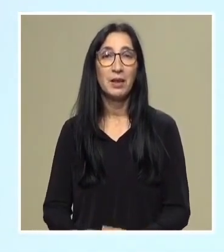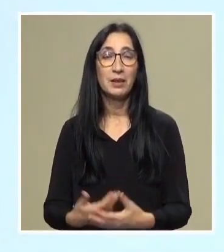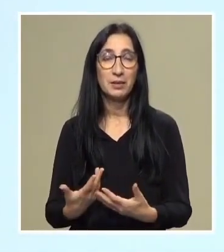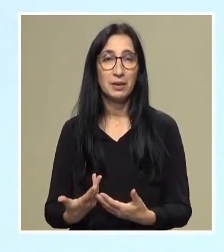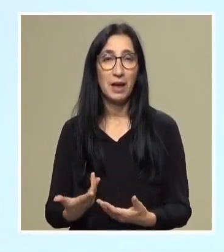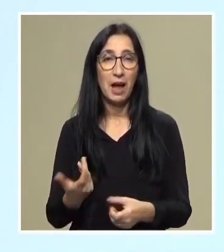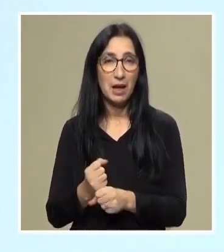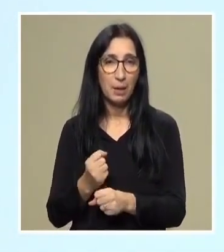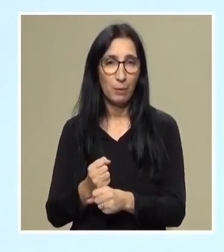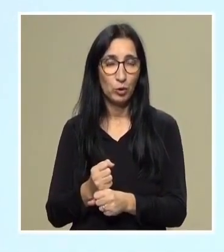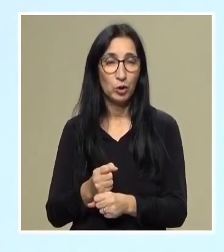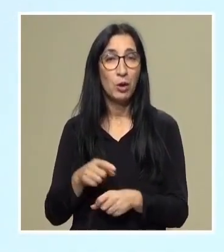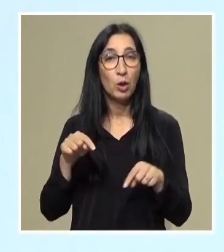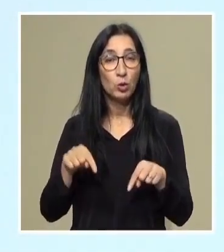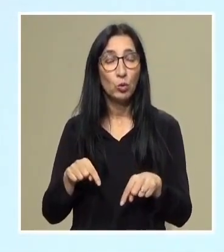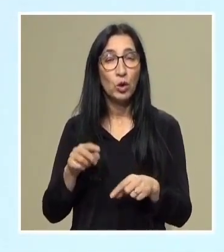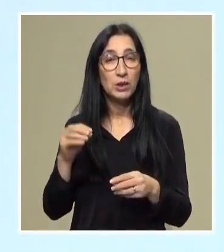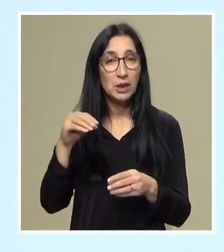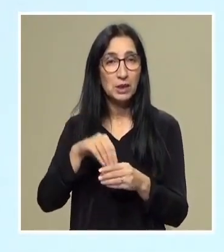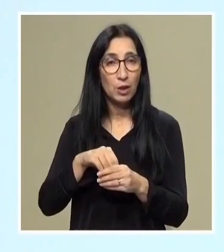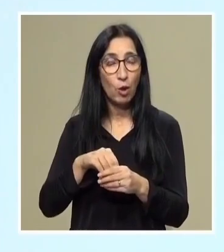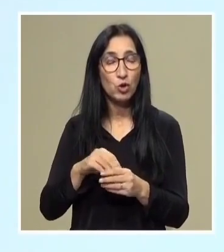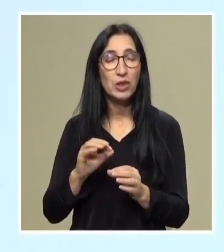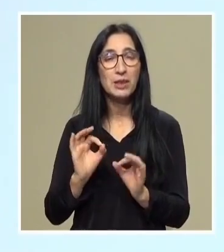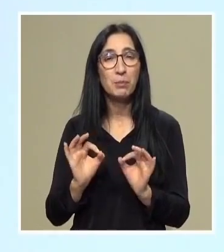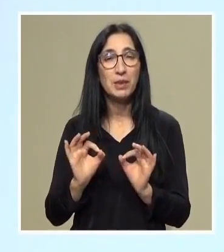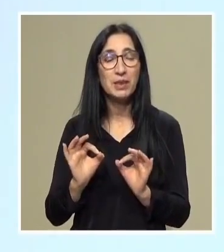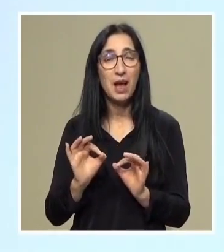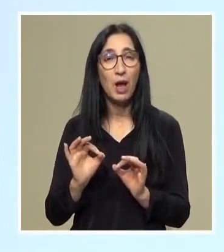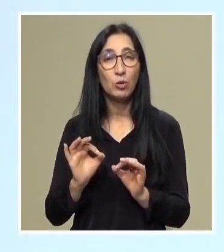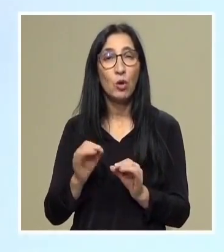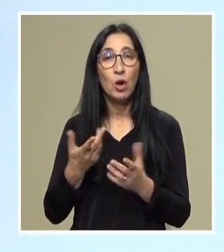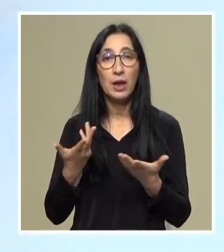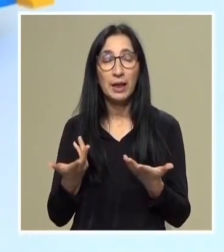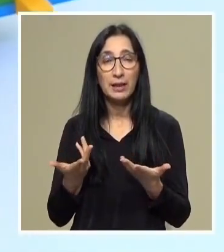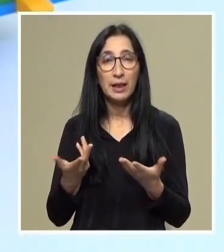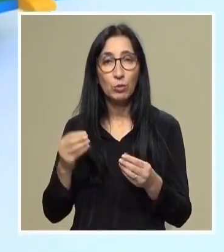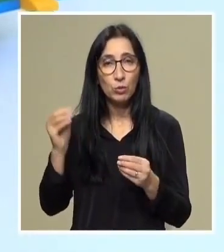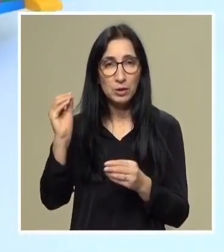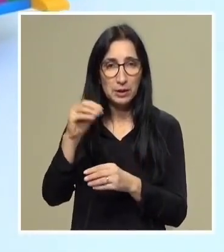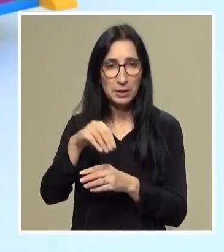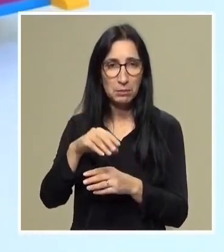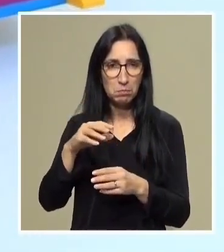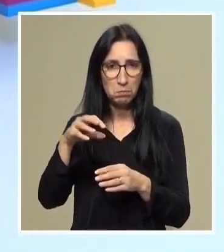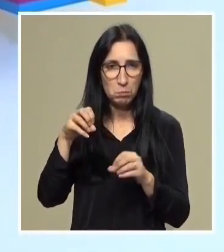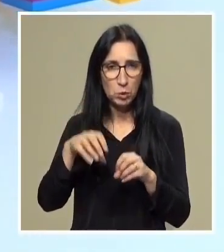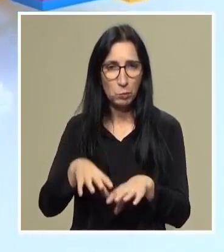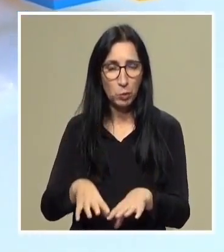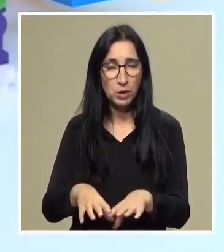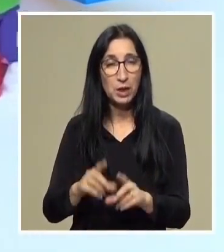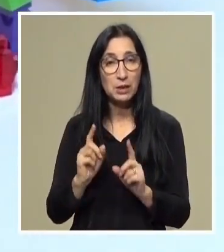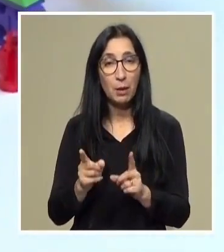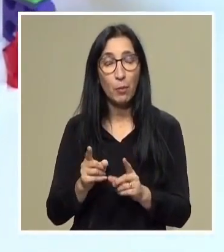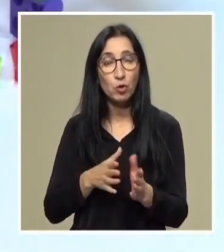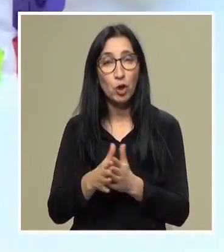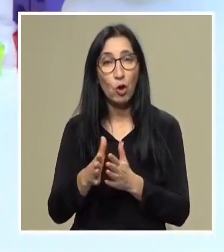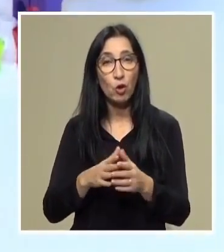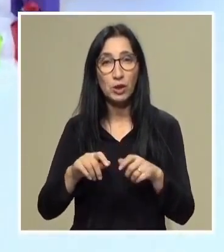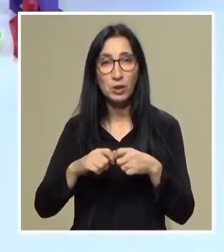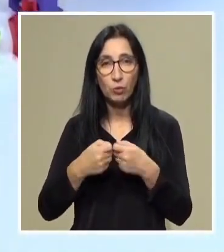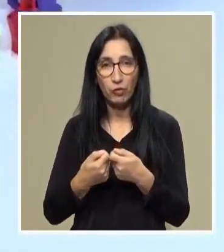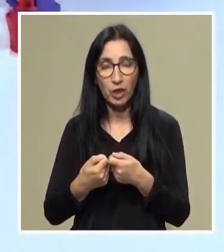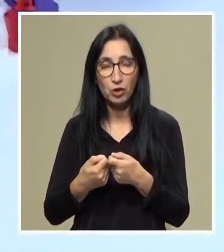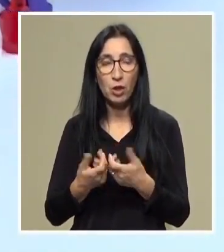Така работи. Тук са сложили специално нещо, където да се спуска, за да може хората с